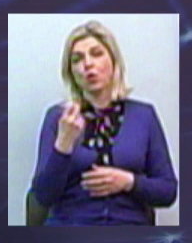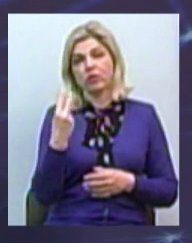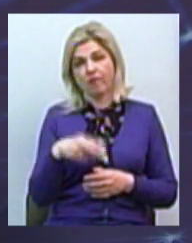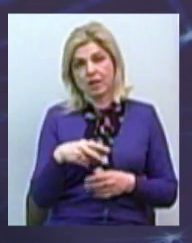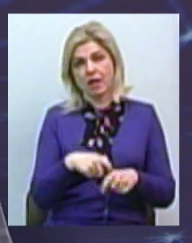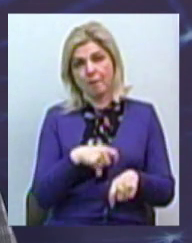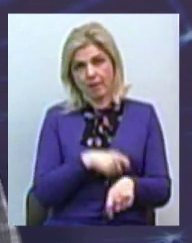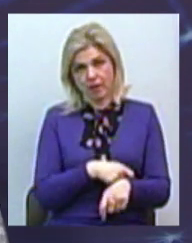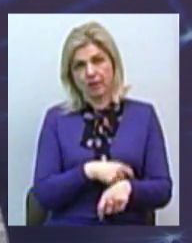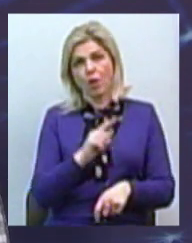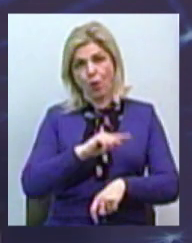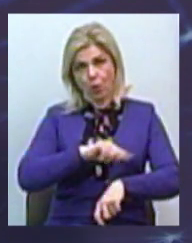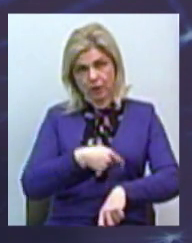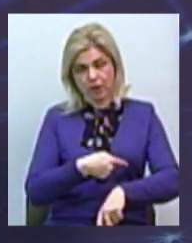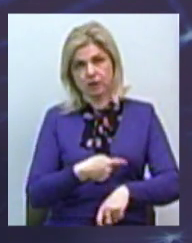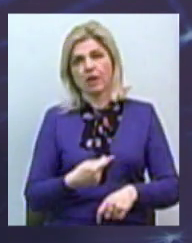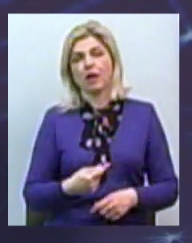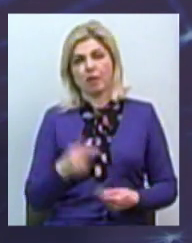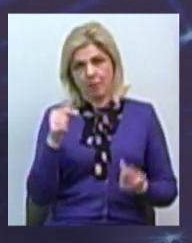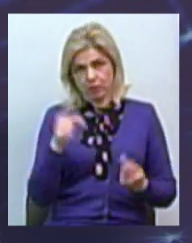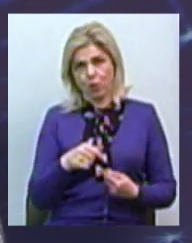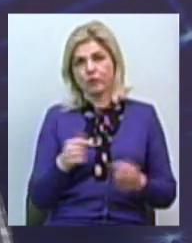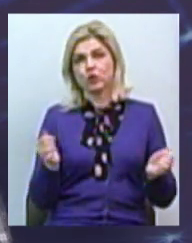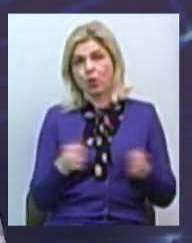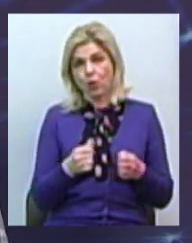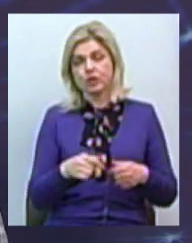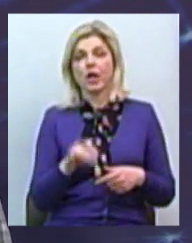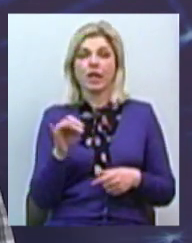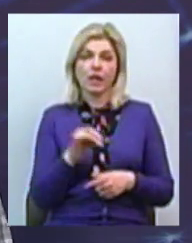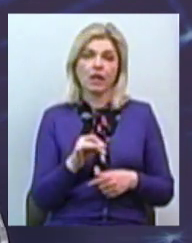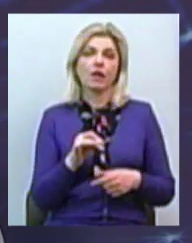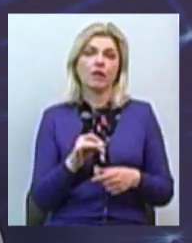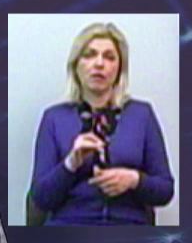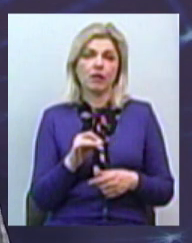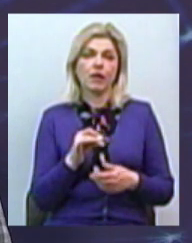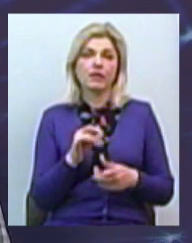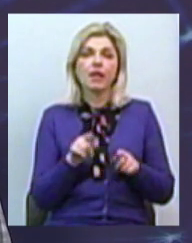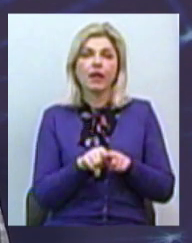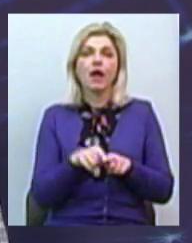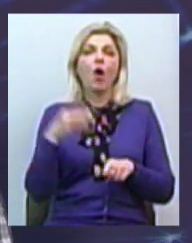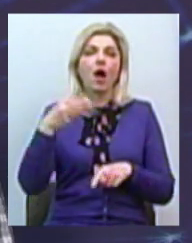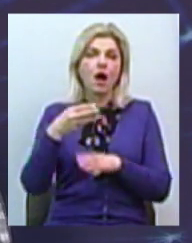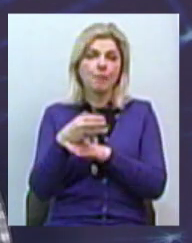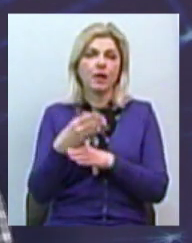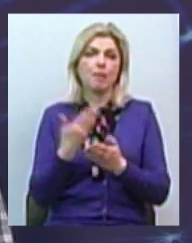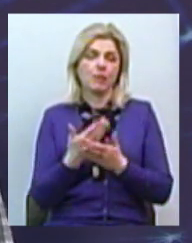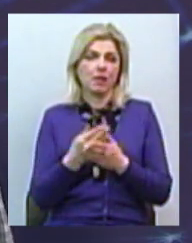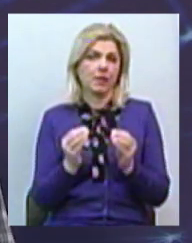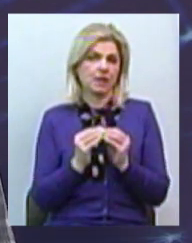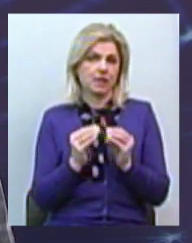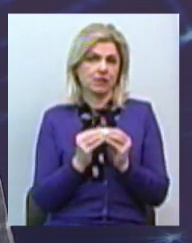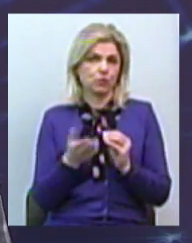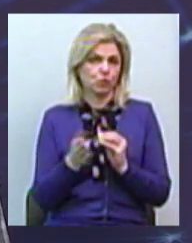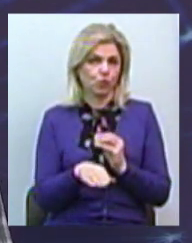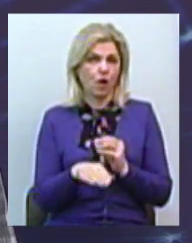на годину. Це досить, ну, таке підходяща швидкість. В деяких випадках менше, але таких камер десь близько 10.